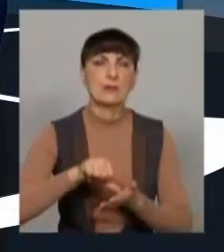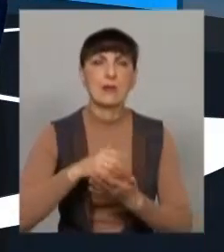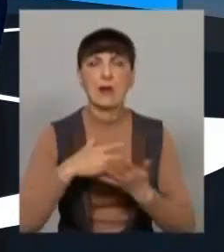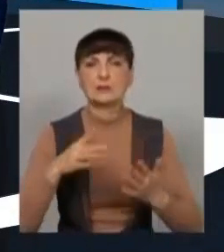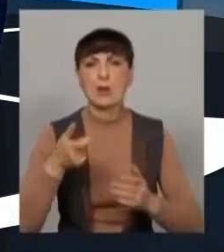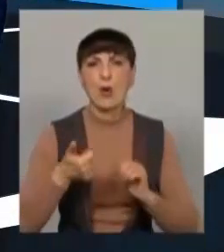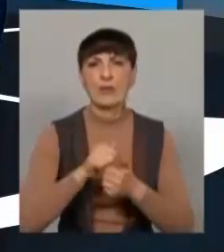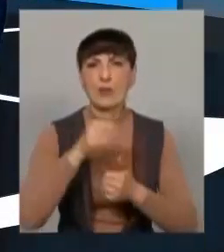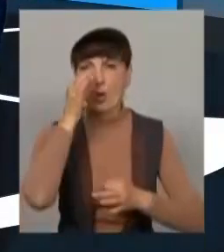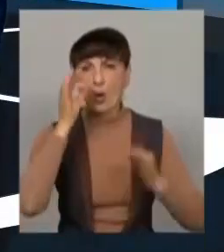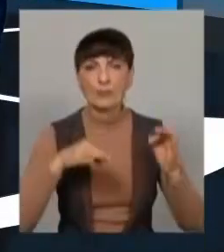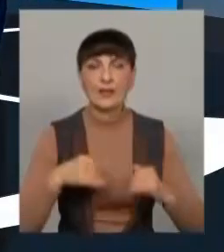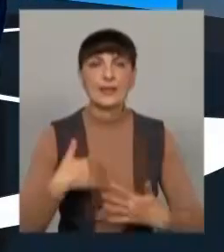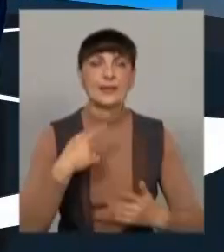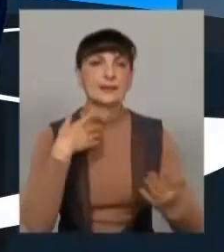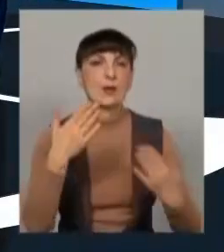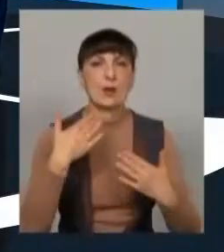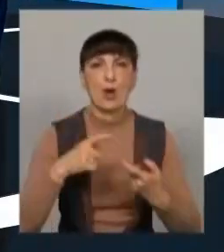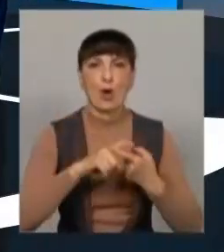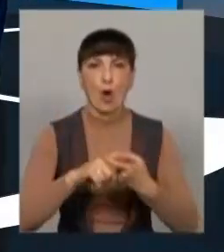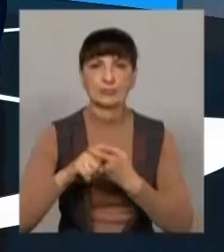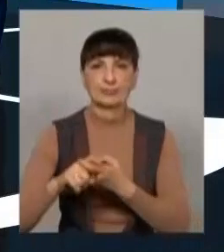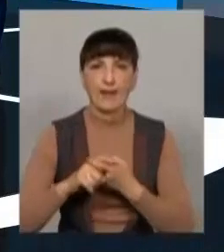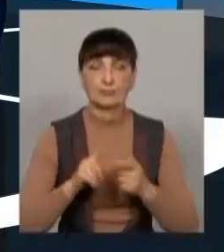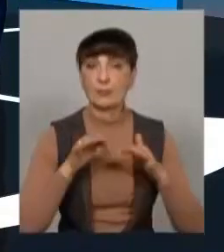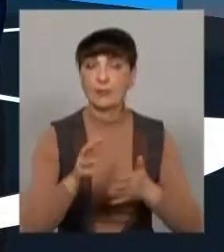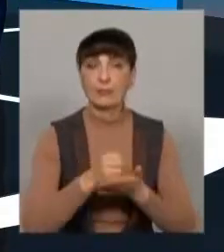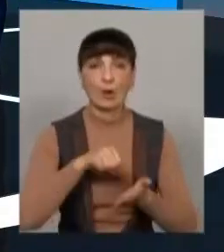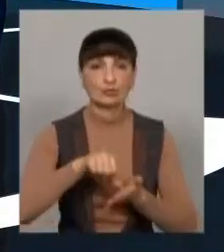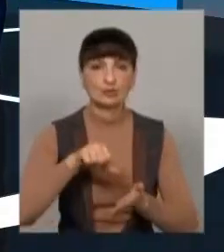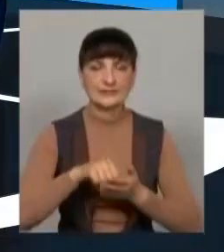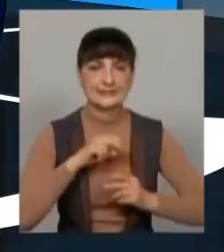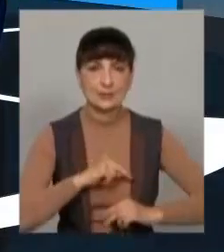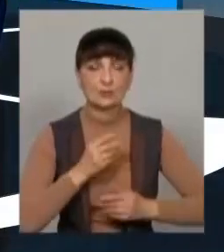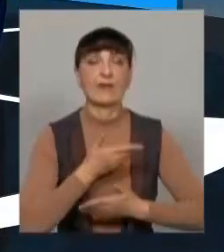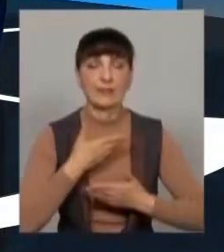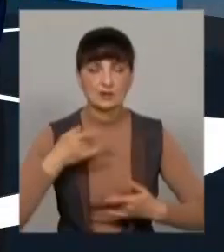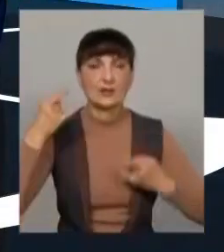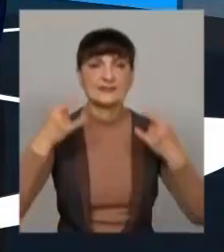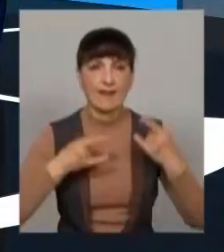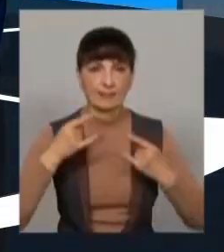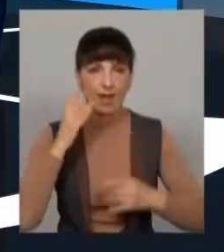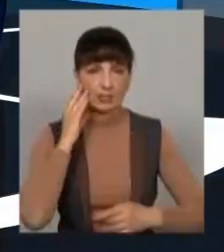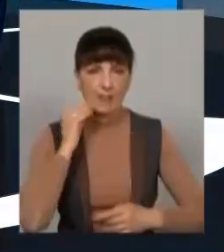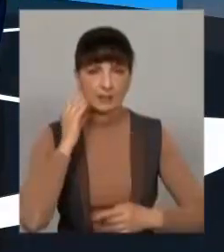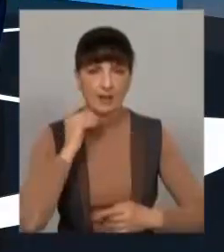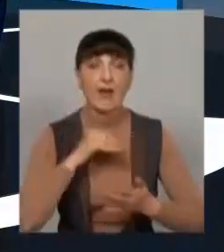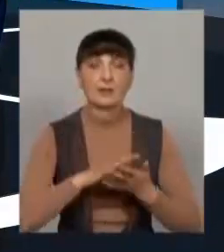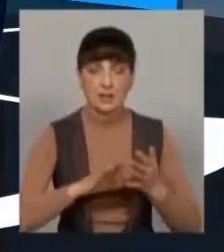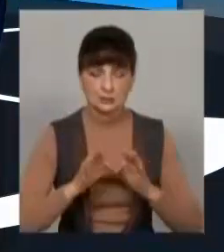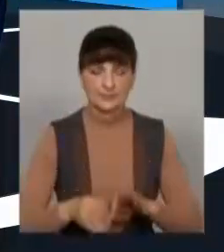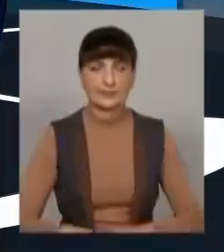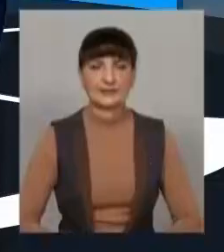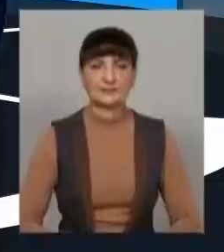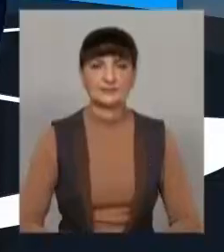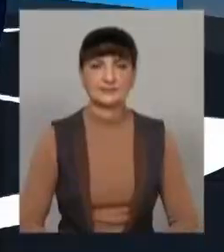опытом и устанавливать профессиональные контакты. В мероприятии приняли участие и сотрудники нашего телеканала. Даля Насипова